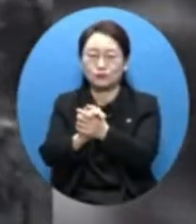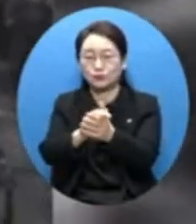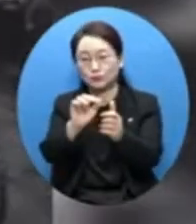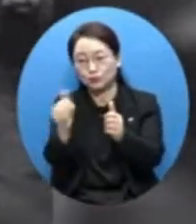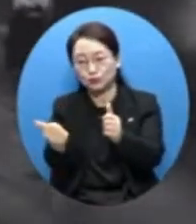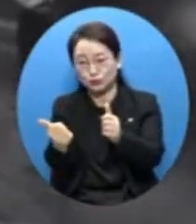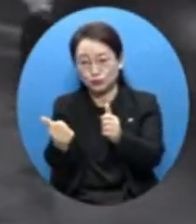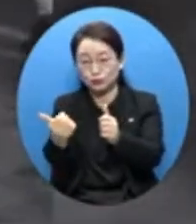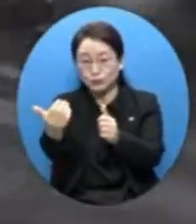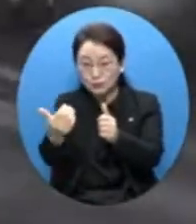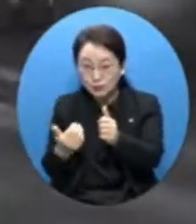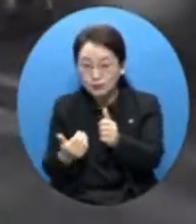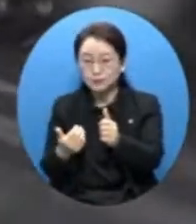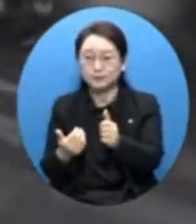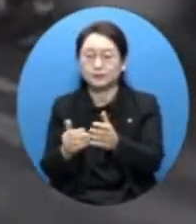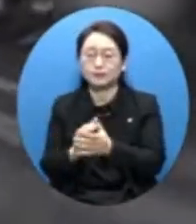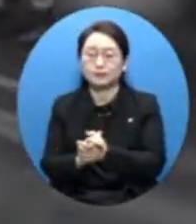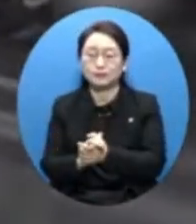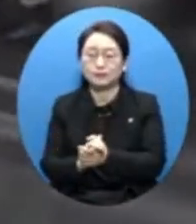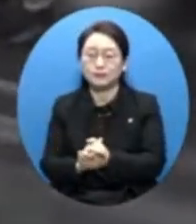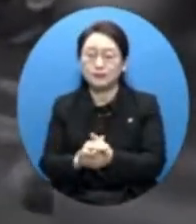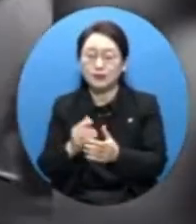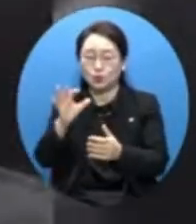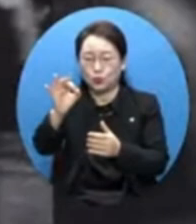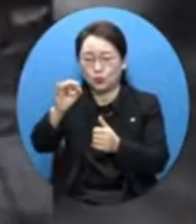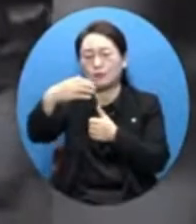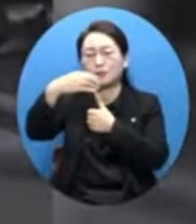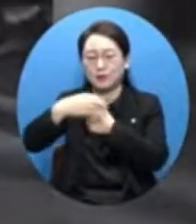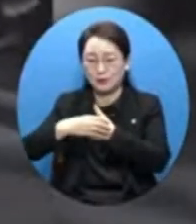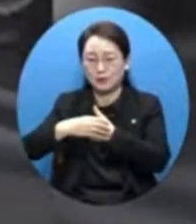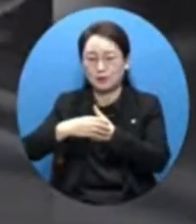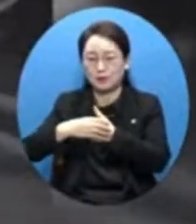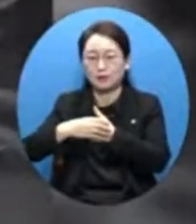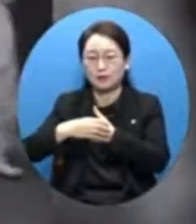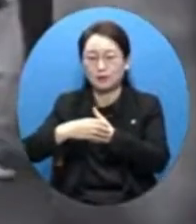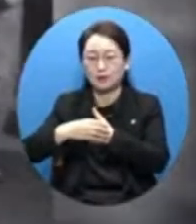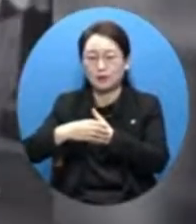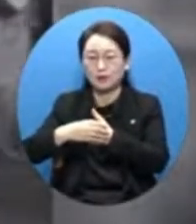죽으면서 나에게 돈을 맡기고